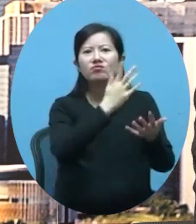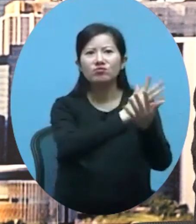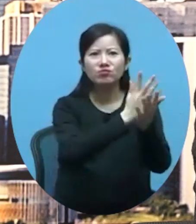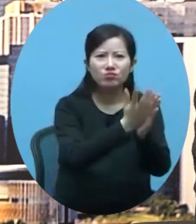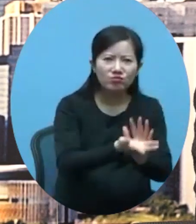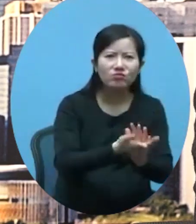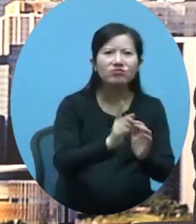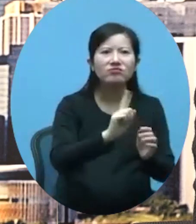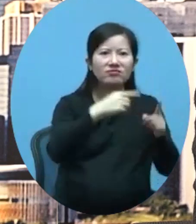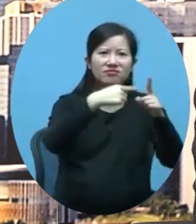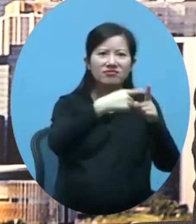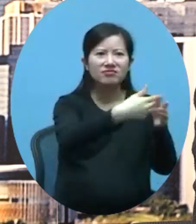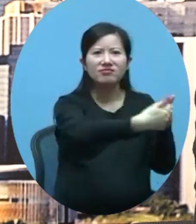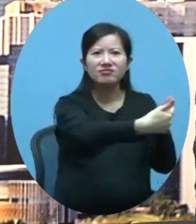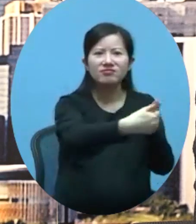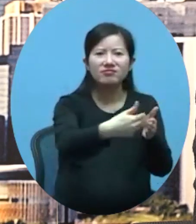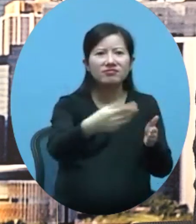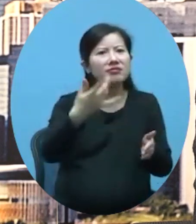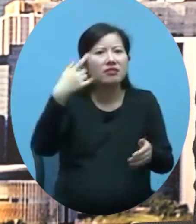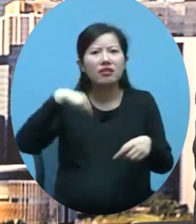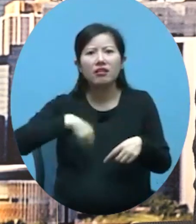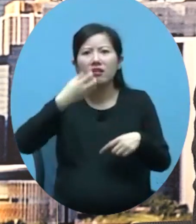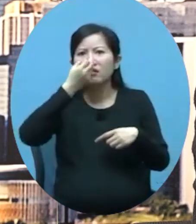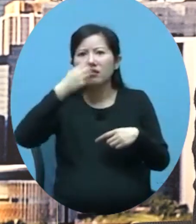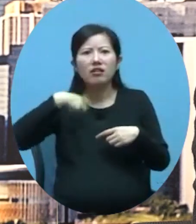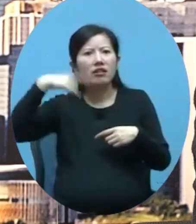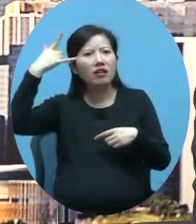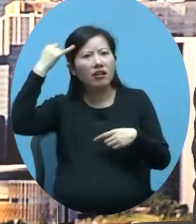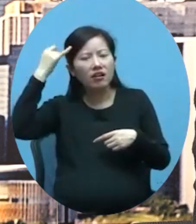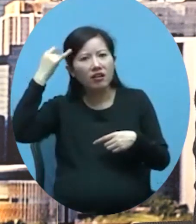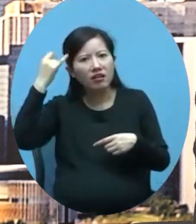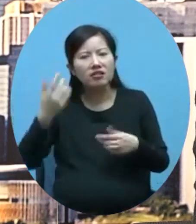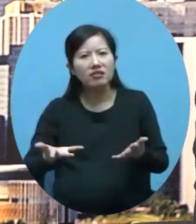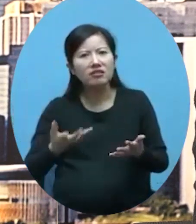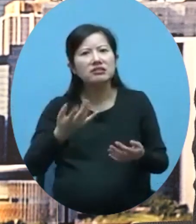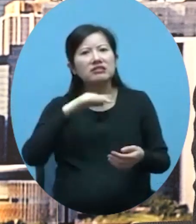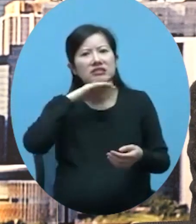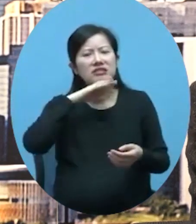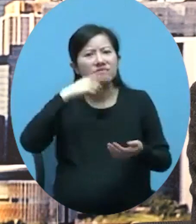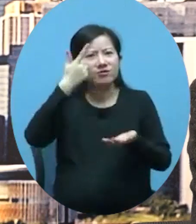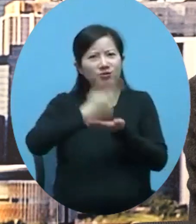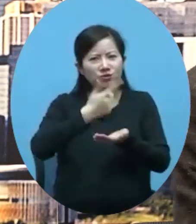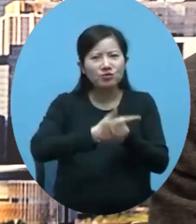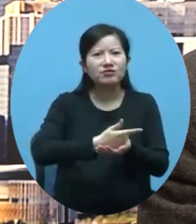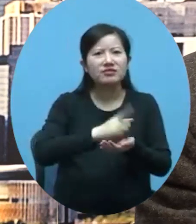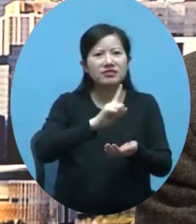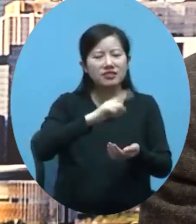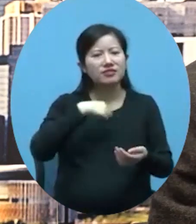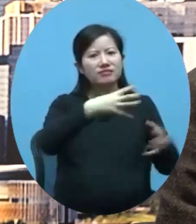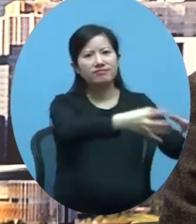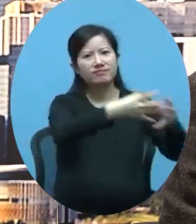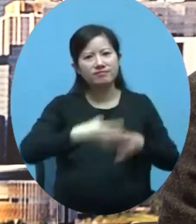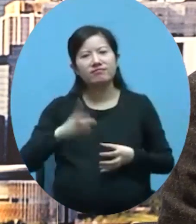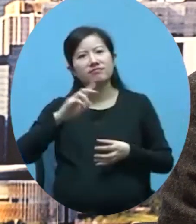人与人之间的接触有没有分得很清楚那个大前提下觉得是适宜了一个检疫的安排